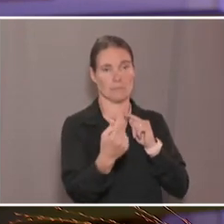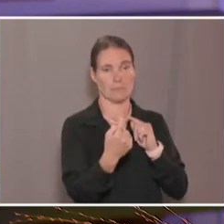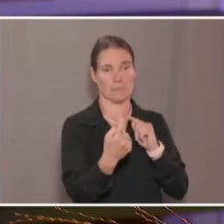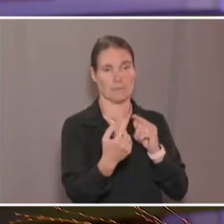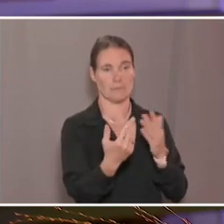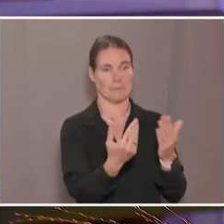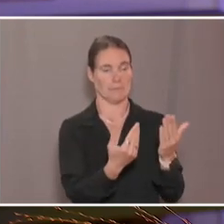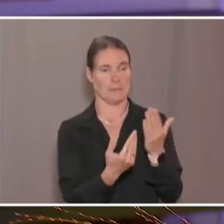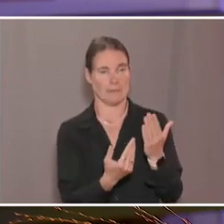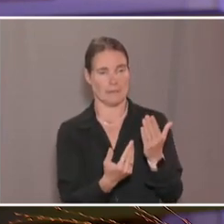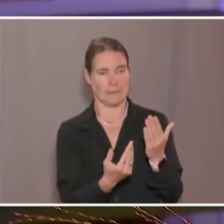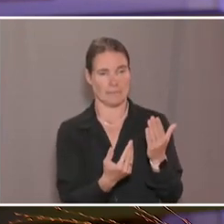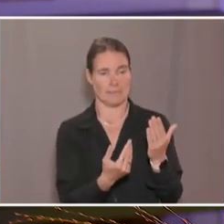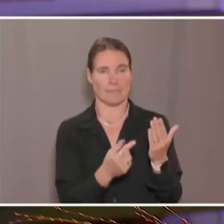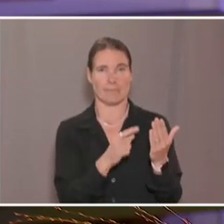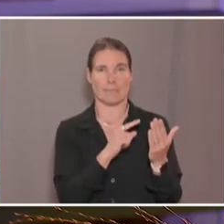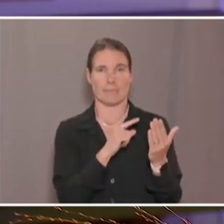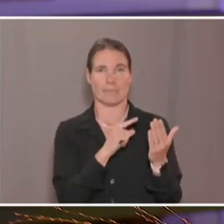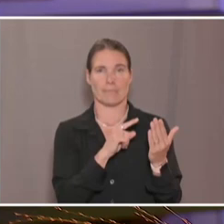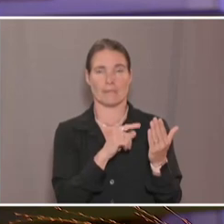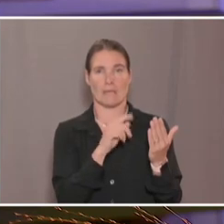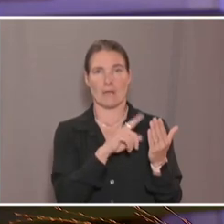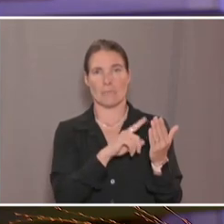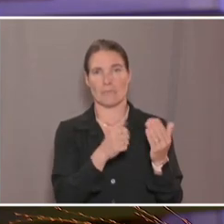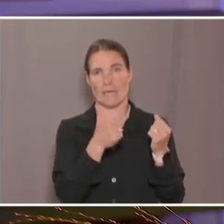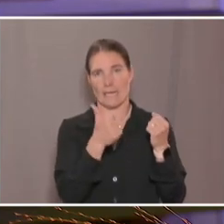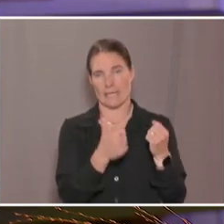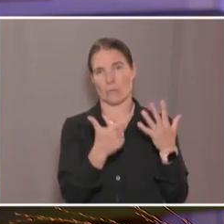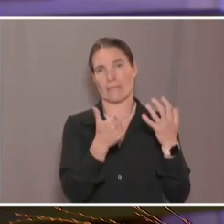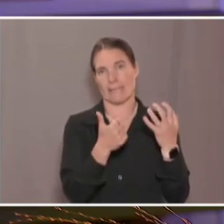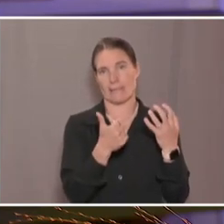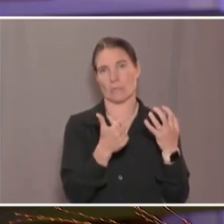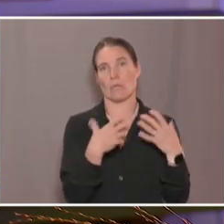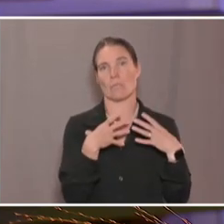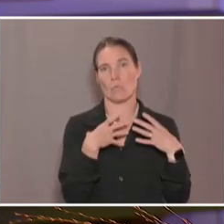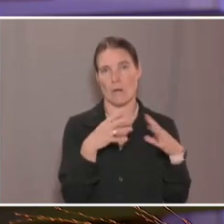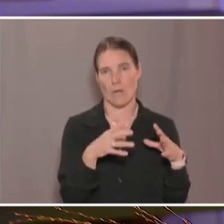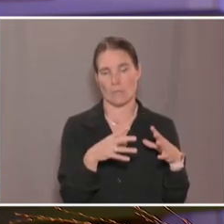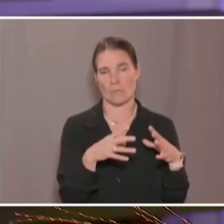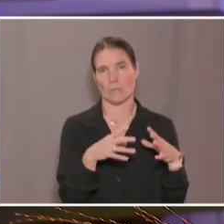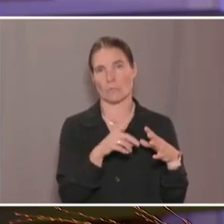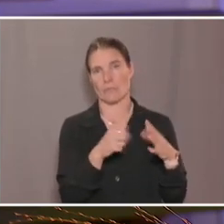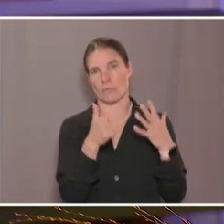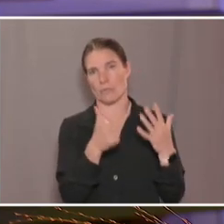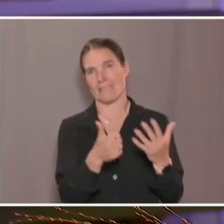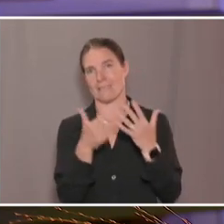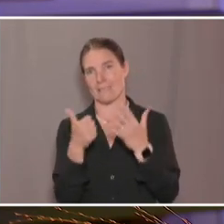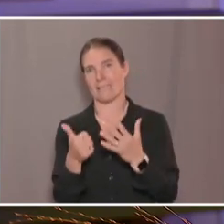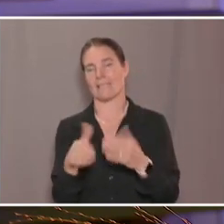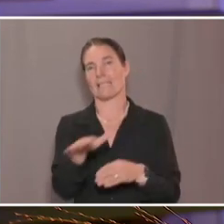letztlich dazu führte, dass er 1961 zunächst beurlaubt und 1966 an das